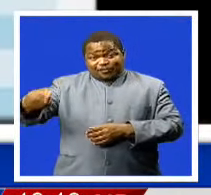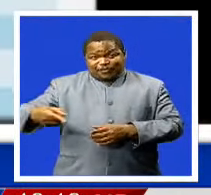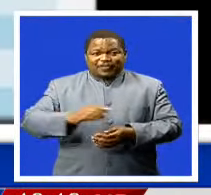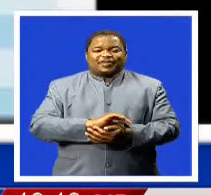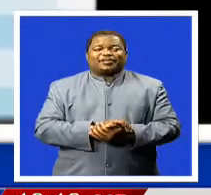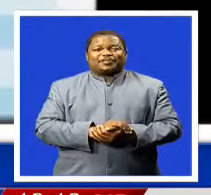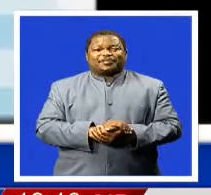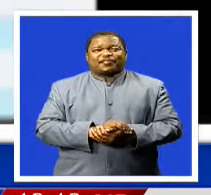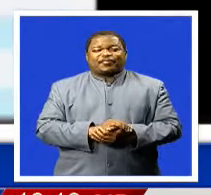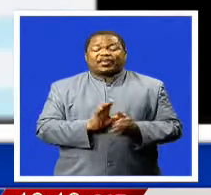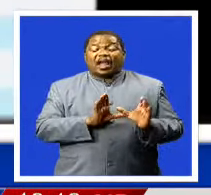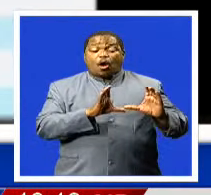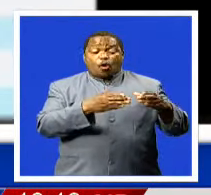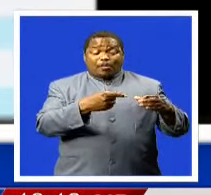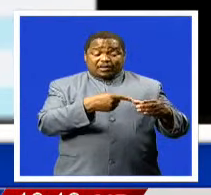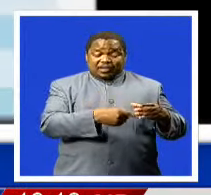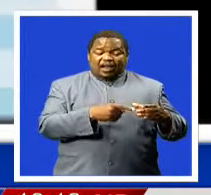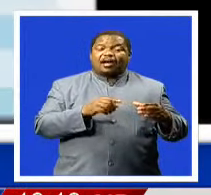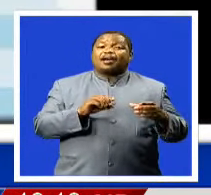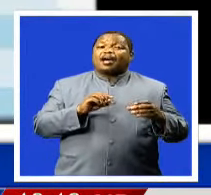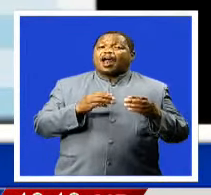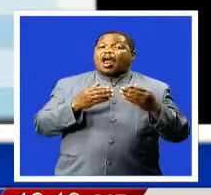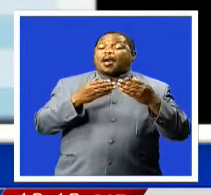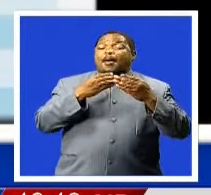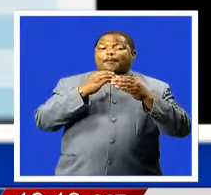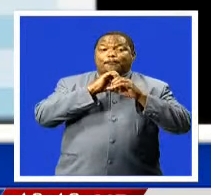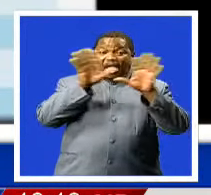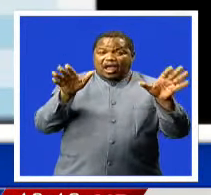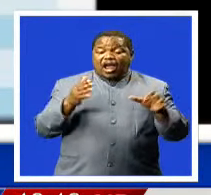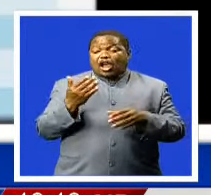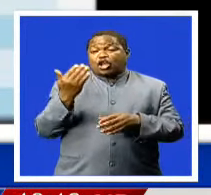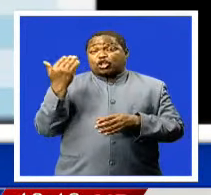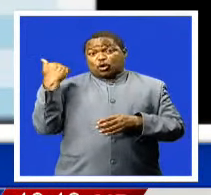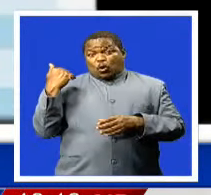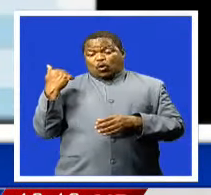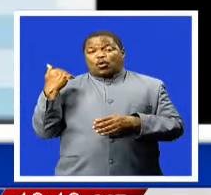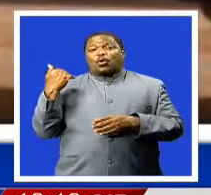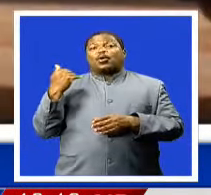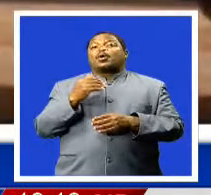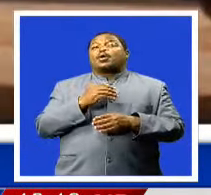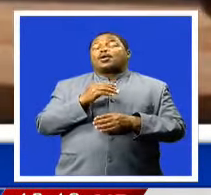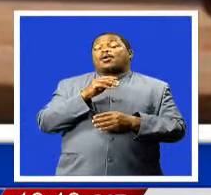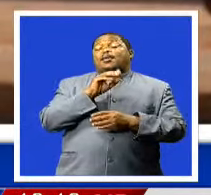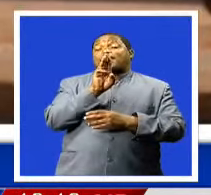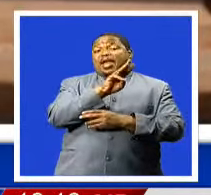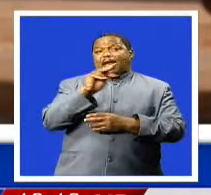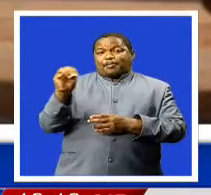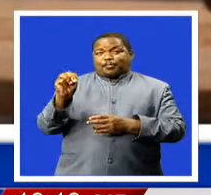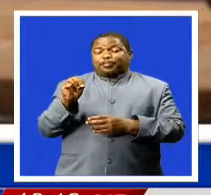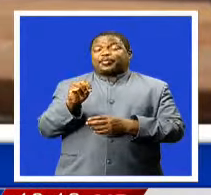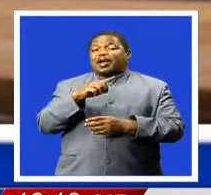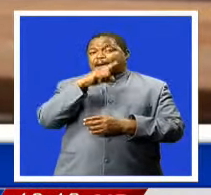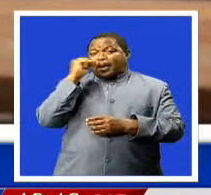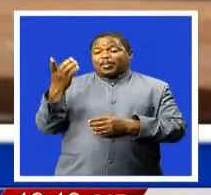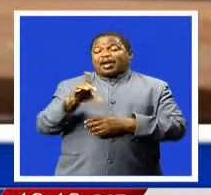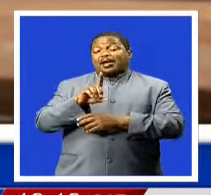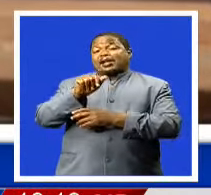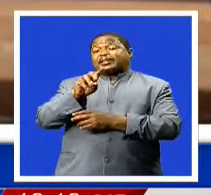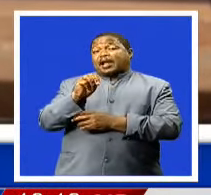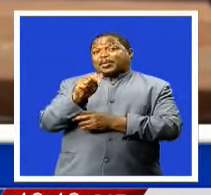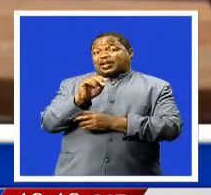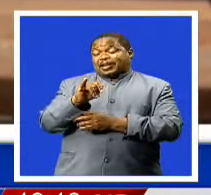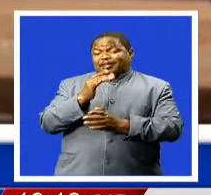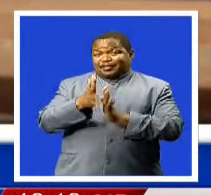Lelibandla lithulwe ngundunankulu Ambrose Dlamini Nagetfula emaswa hulumende kuvusa umnotho lothi